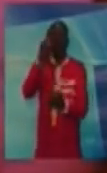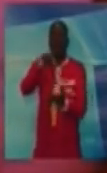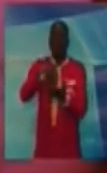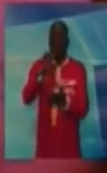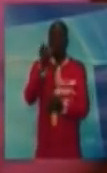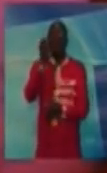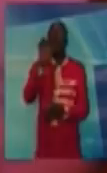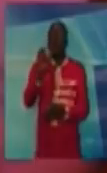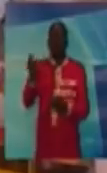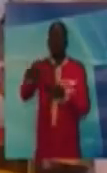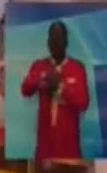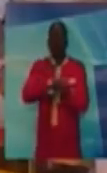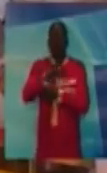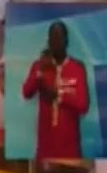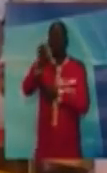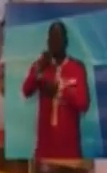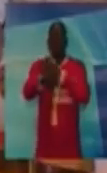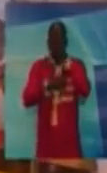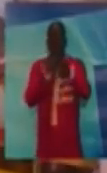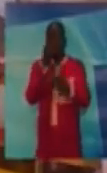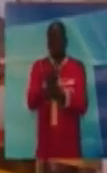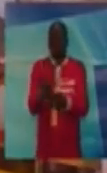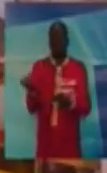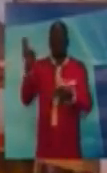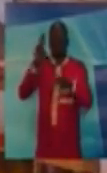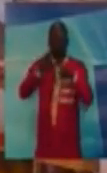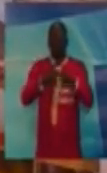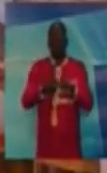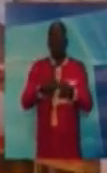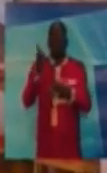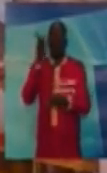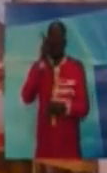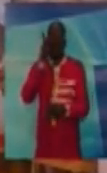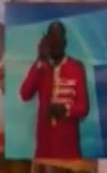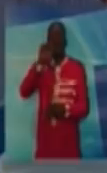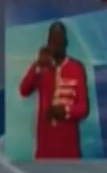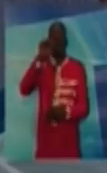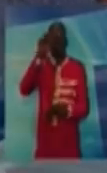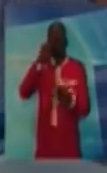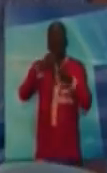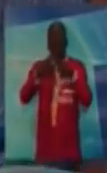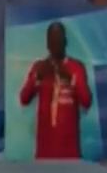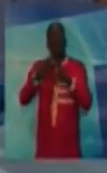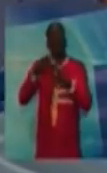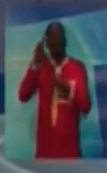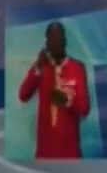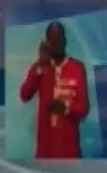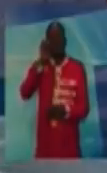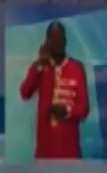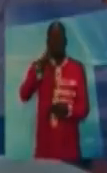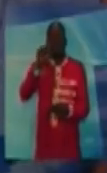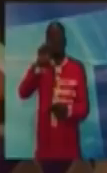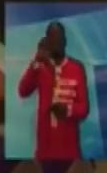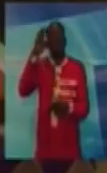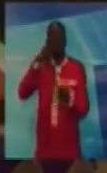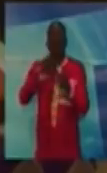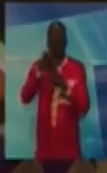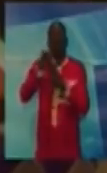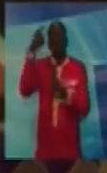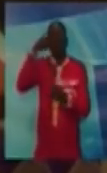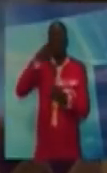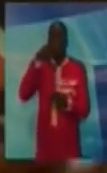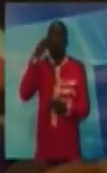2019 des journées nationales de supplémentation en vitamine A+, de déparasitage et de dépistage